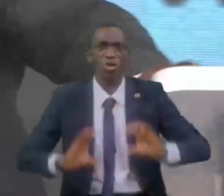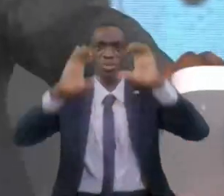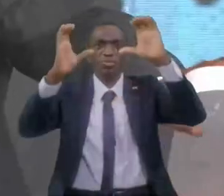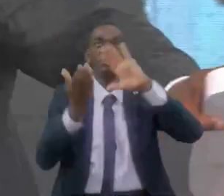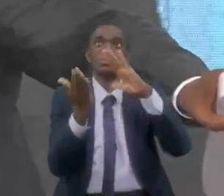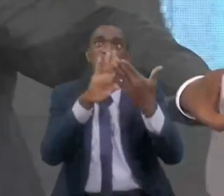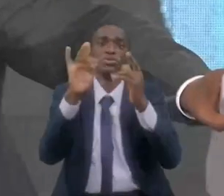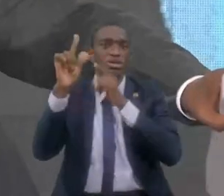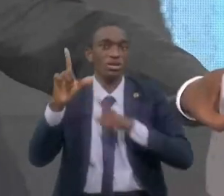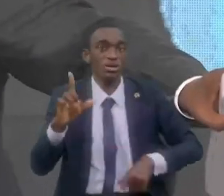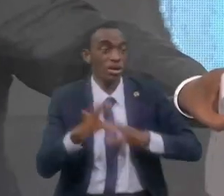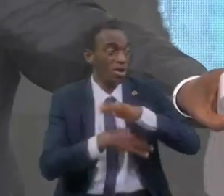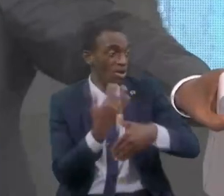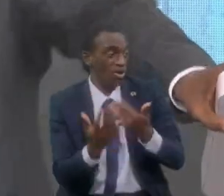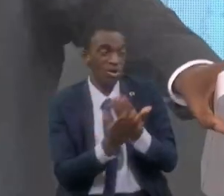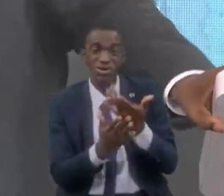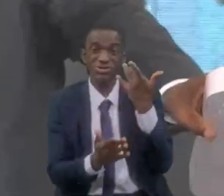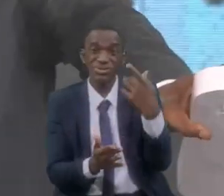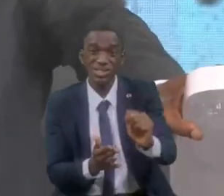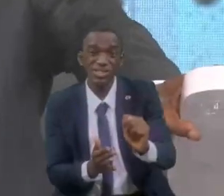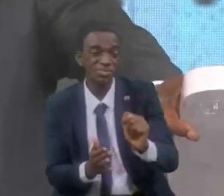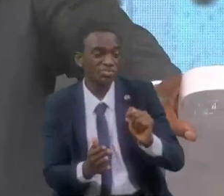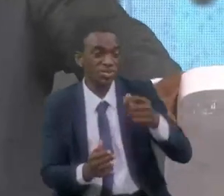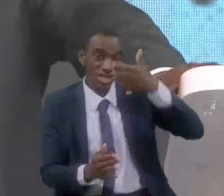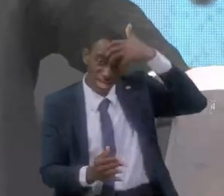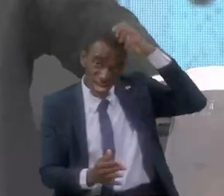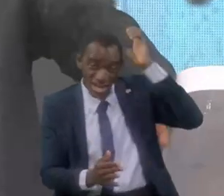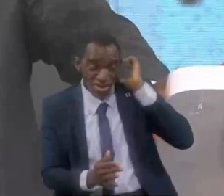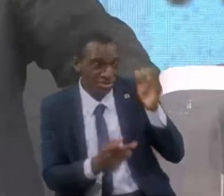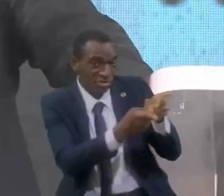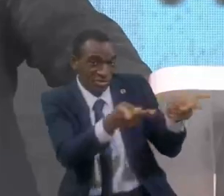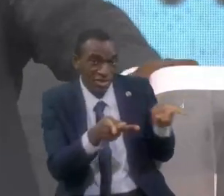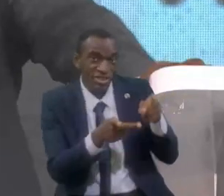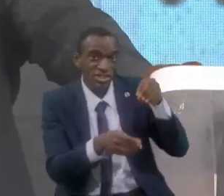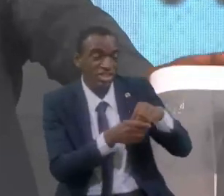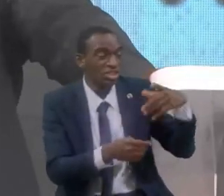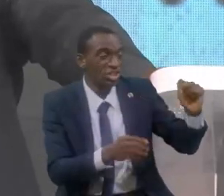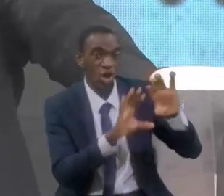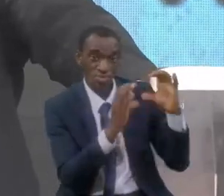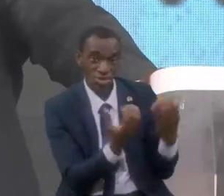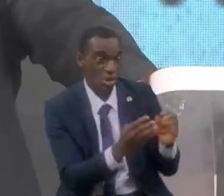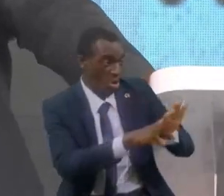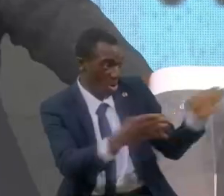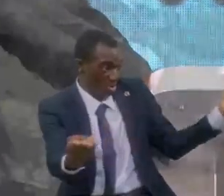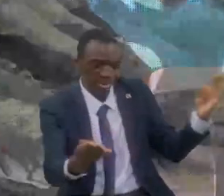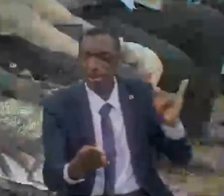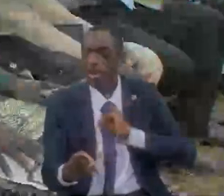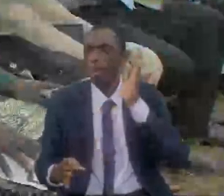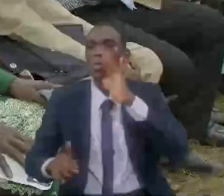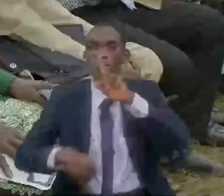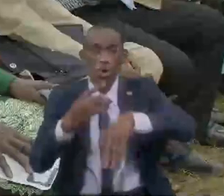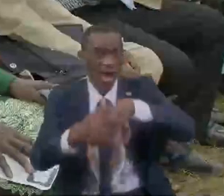Et que toutes les fosses des lions de la communauté soient liées. Aucun lion ne pourra te